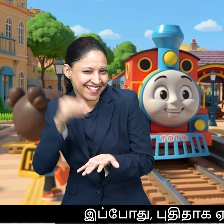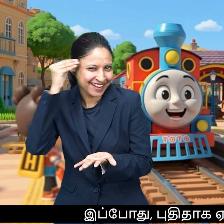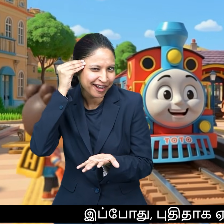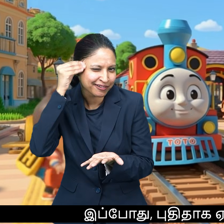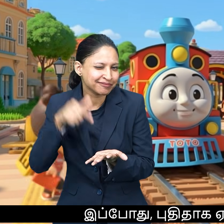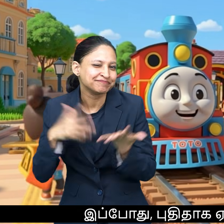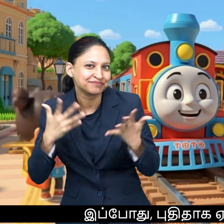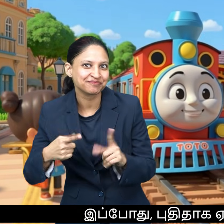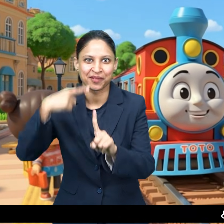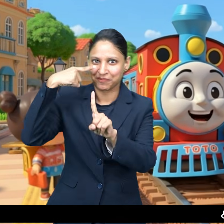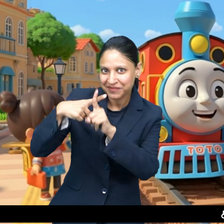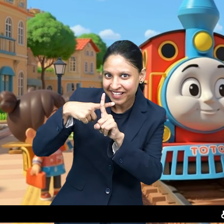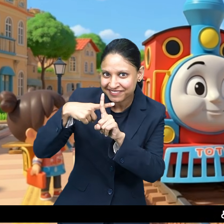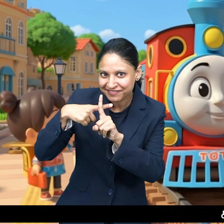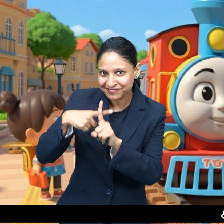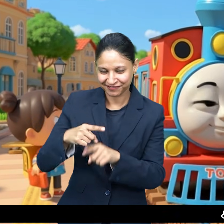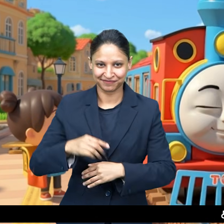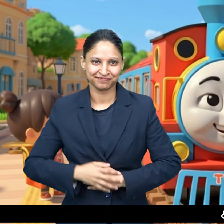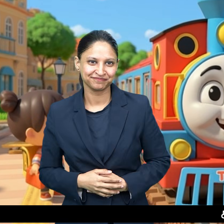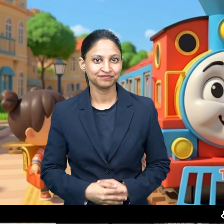புதிதாக ஏதாவது கற்றுக்கொள்வோம். கூட்டல்.